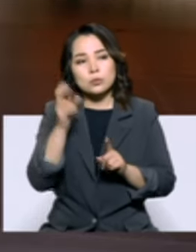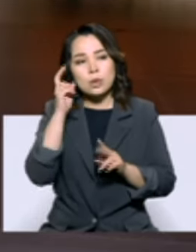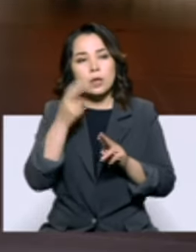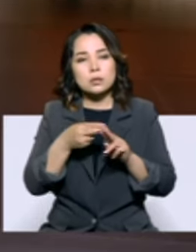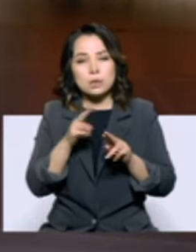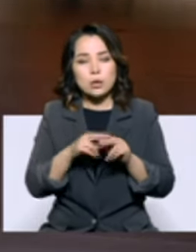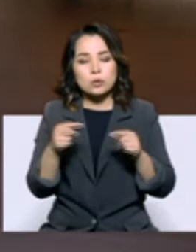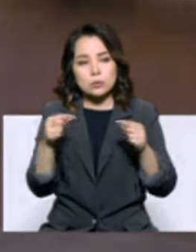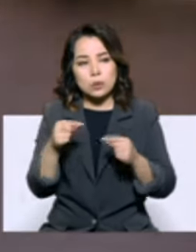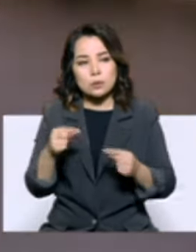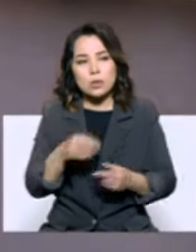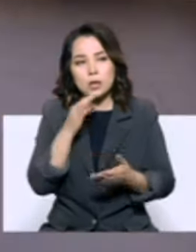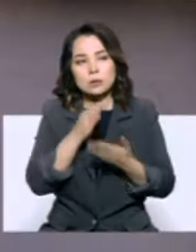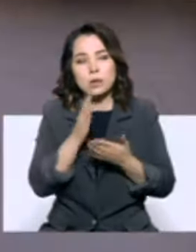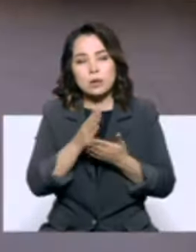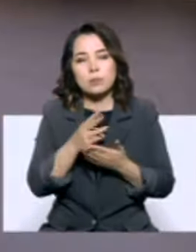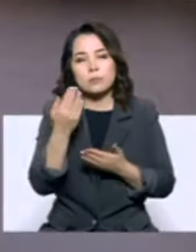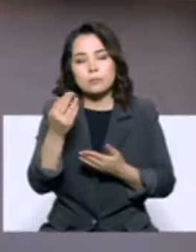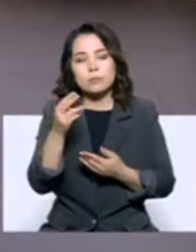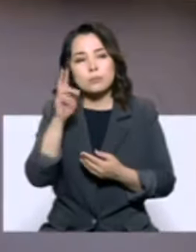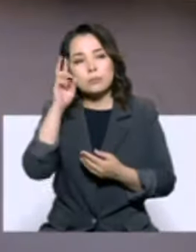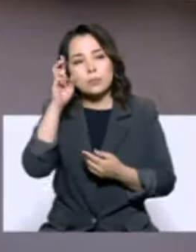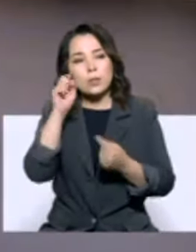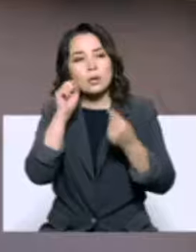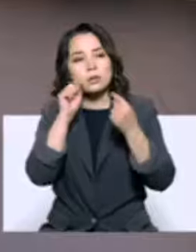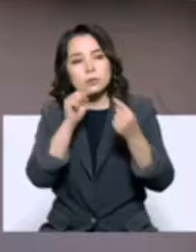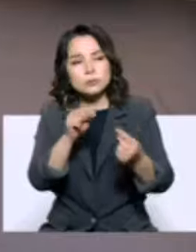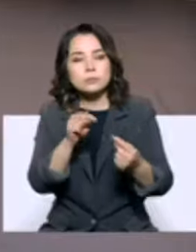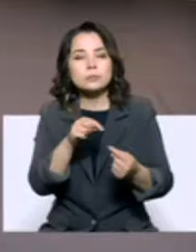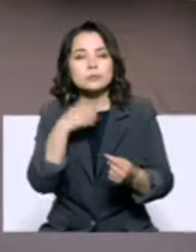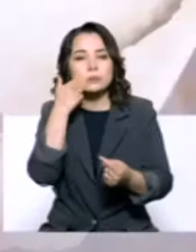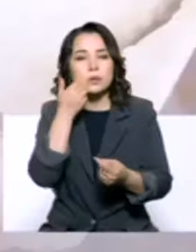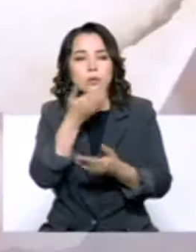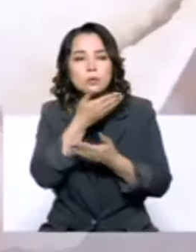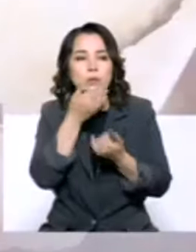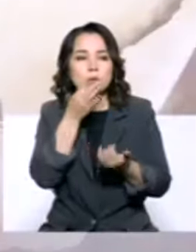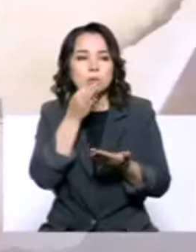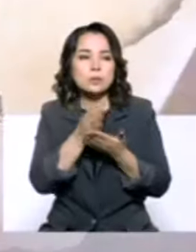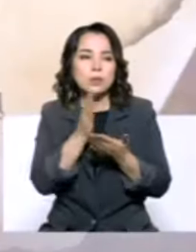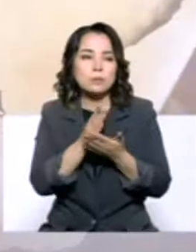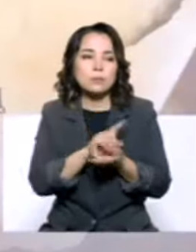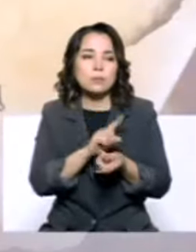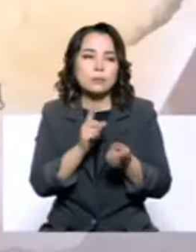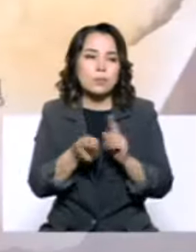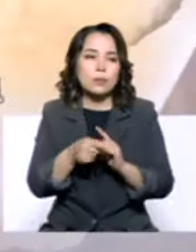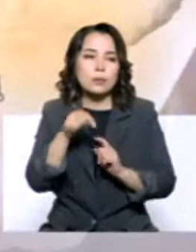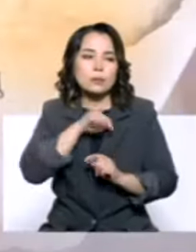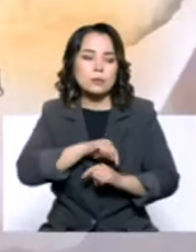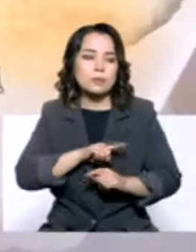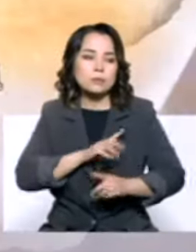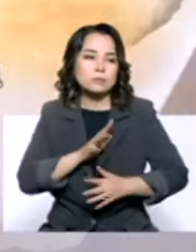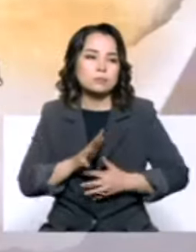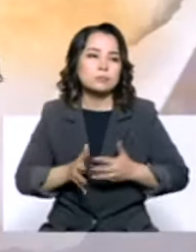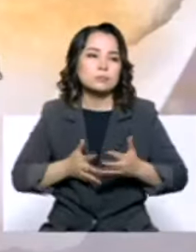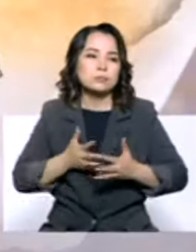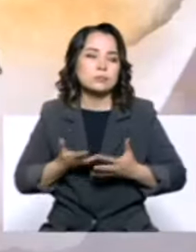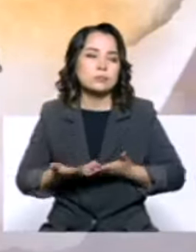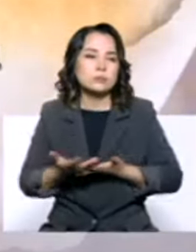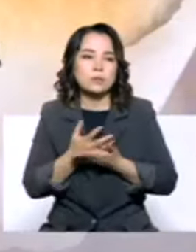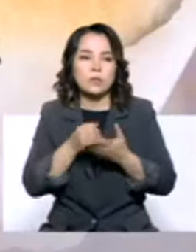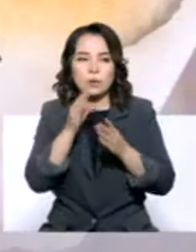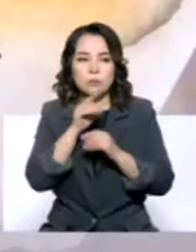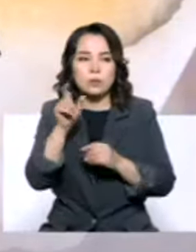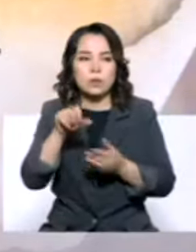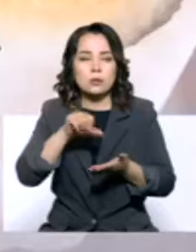дөп келді. Құдайға терістіктен, не ар мен ұятқа терістіктен сілкініп, бойын жиып ала алмаған